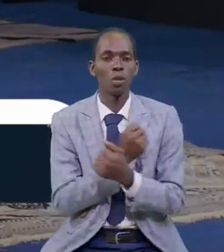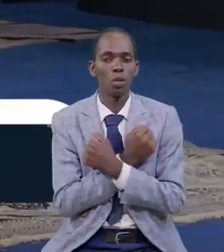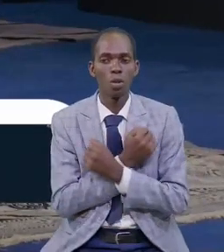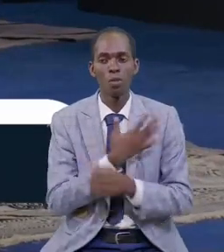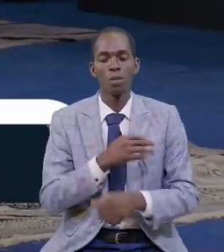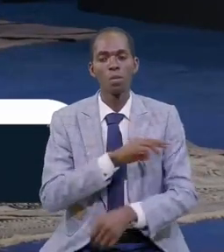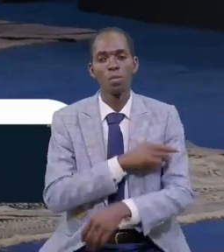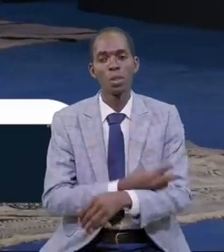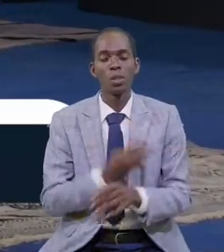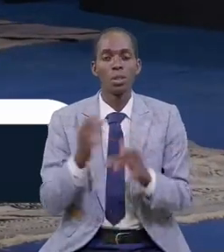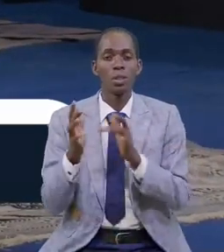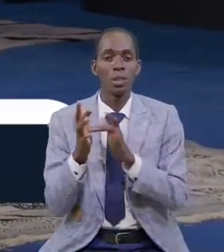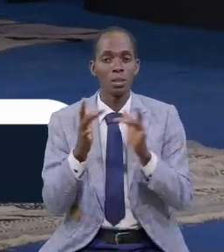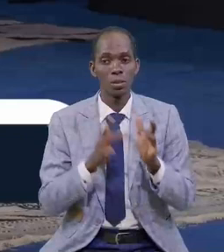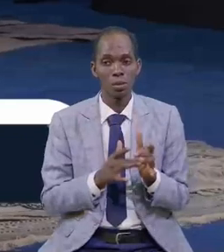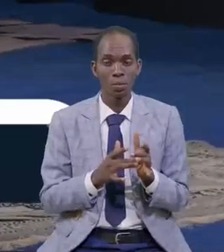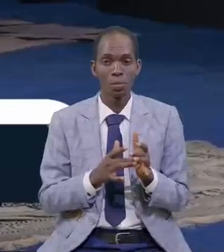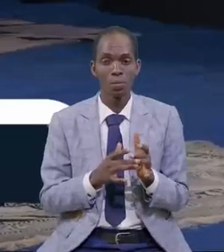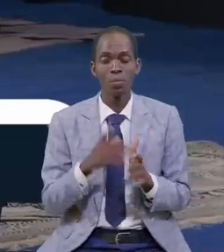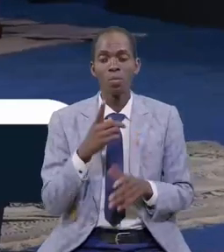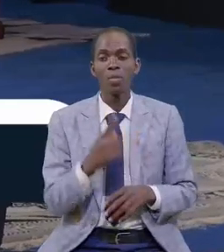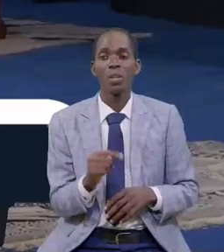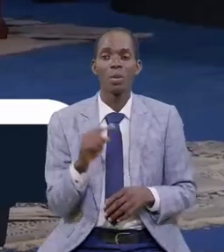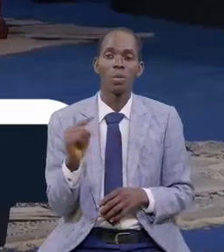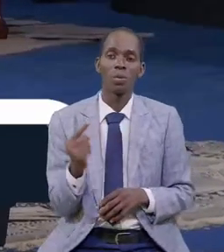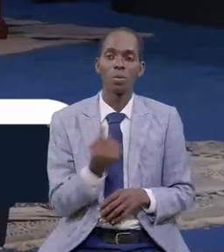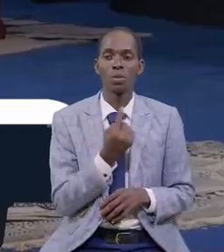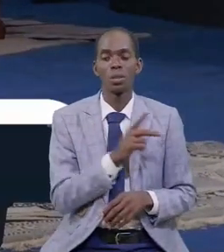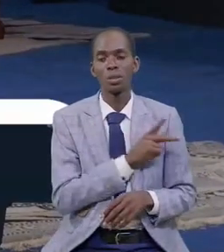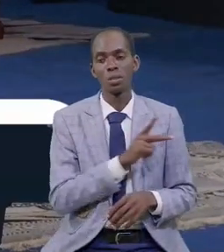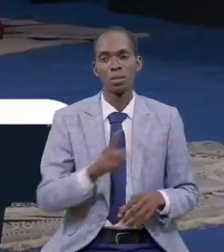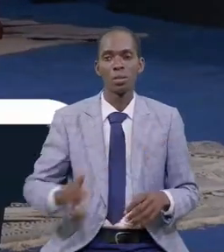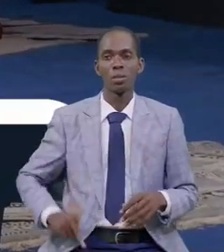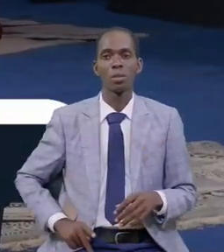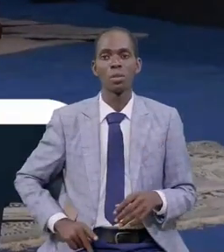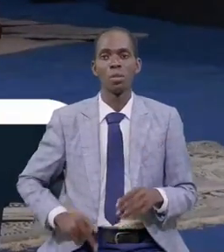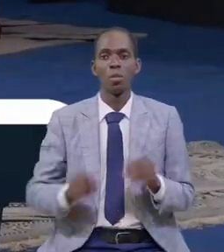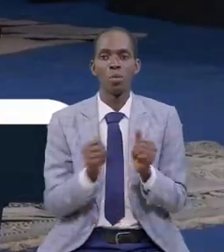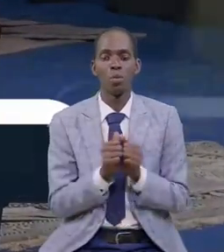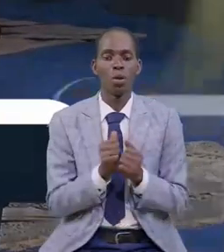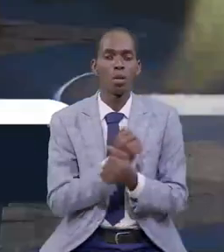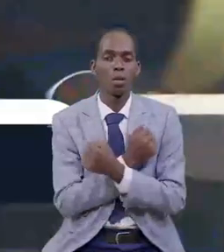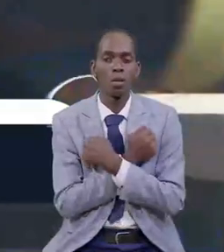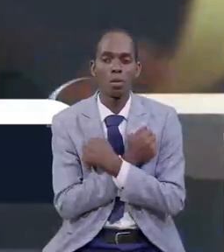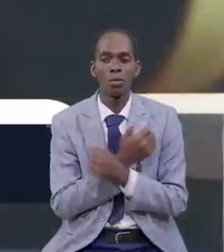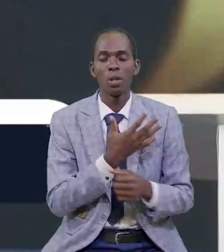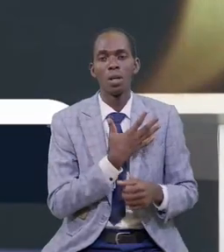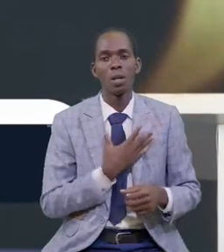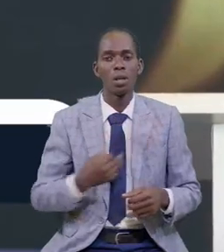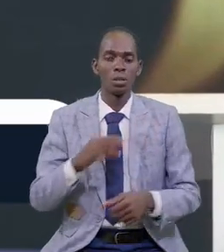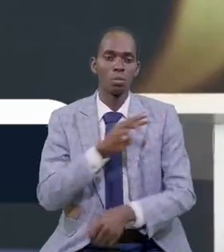Jésus le roi juste d'amour et de force Jésus le roi juste d'amour et